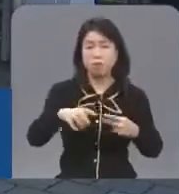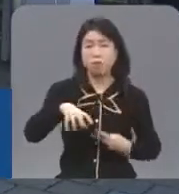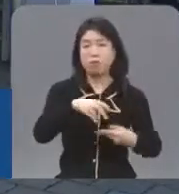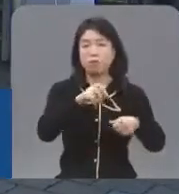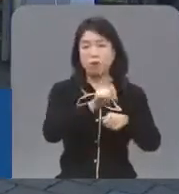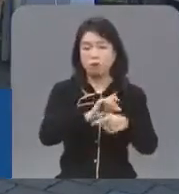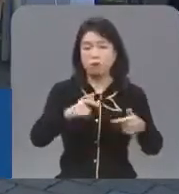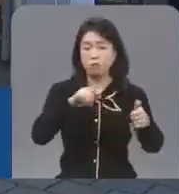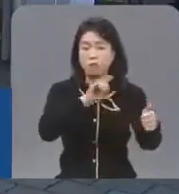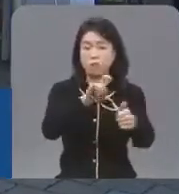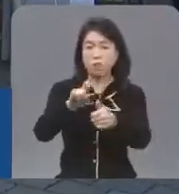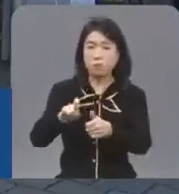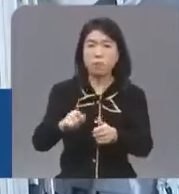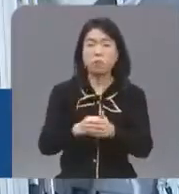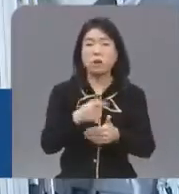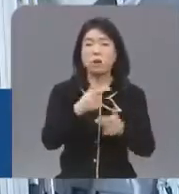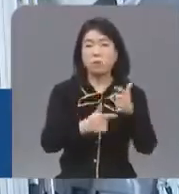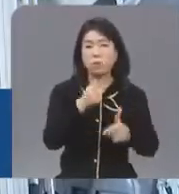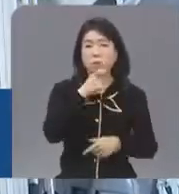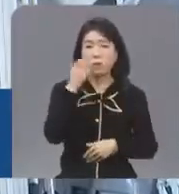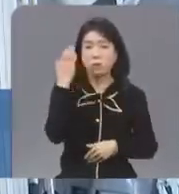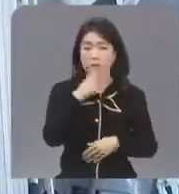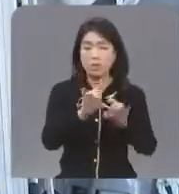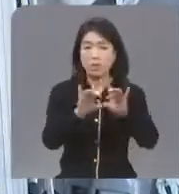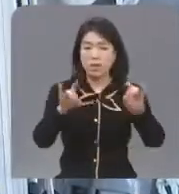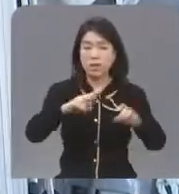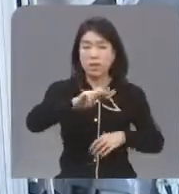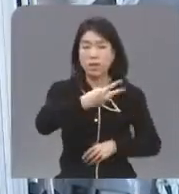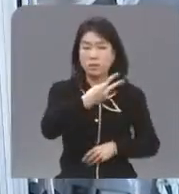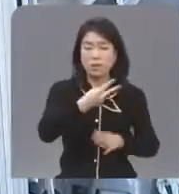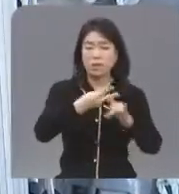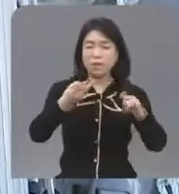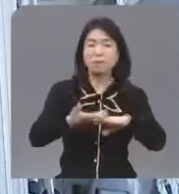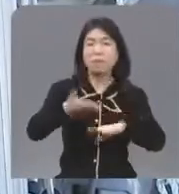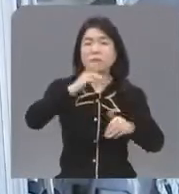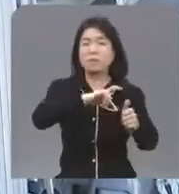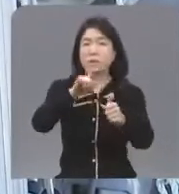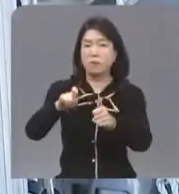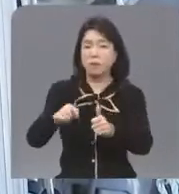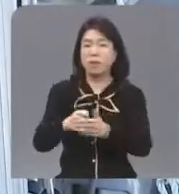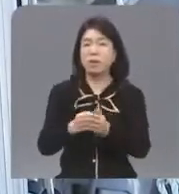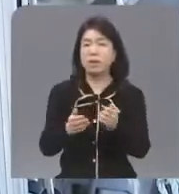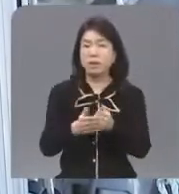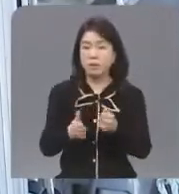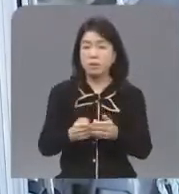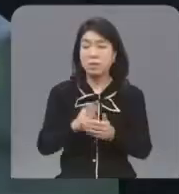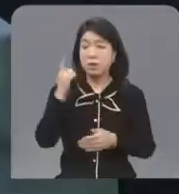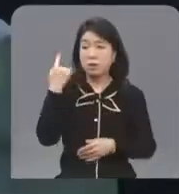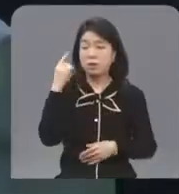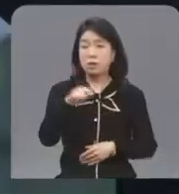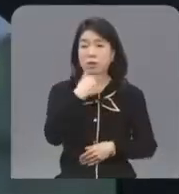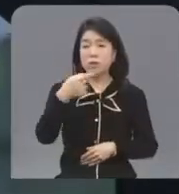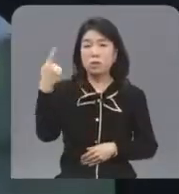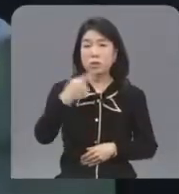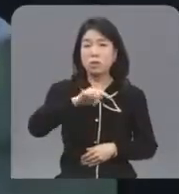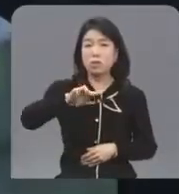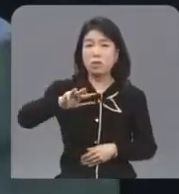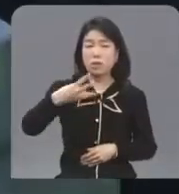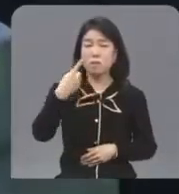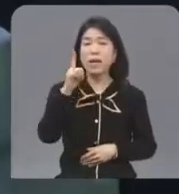등의 감염이 잇따랐고 목포와 여수에서 각각 200명 이상 확진자가 나오는 등 어제 하루